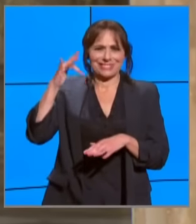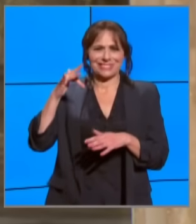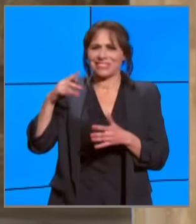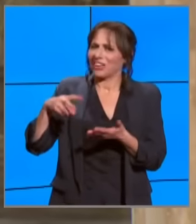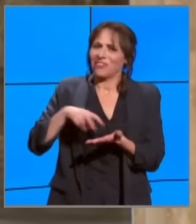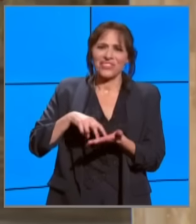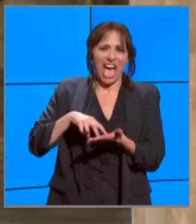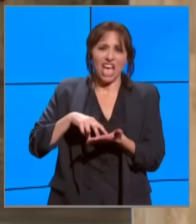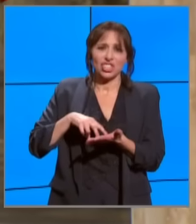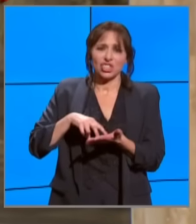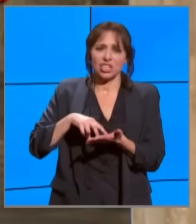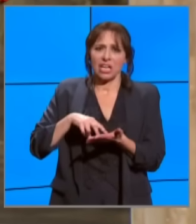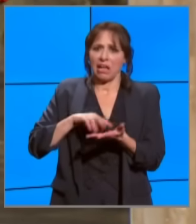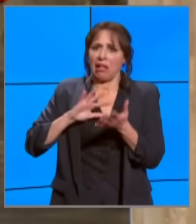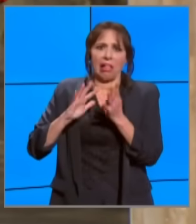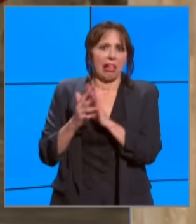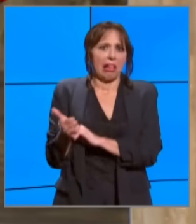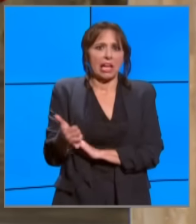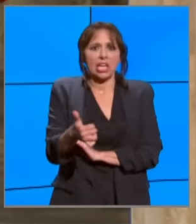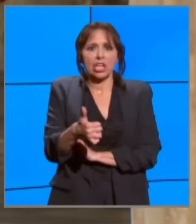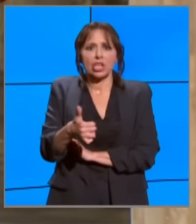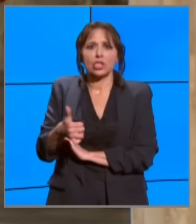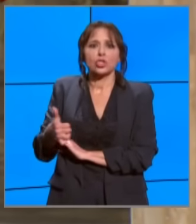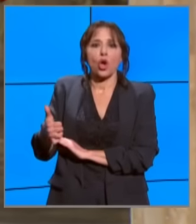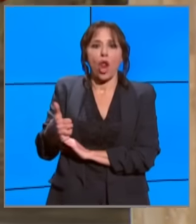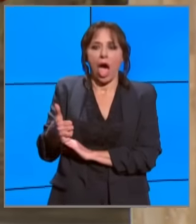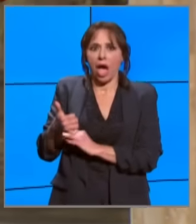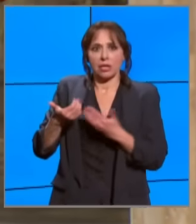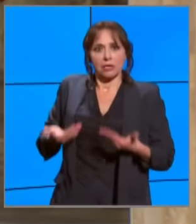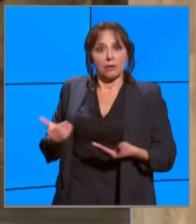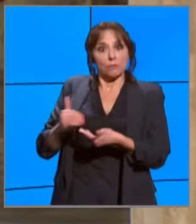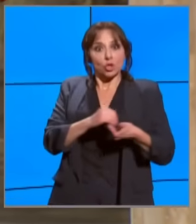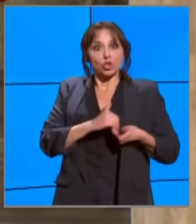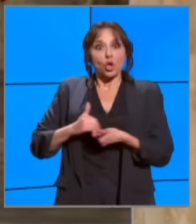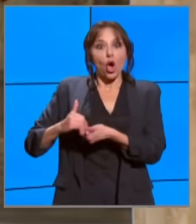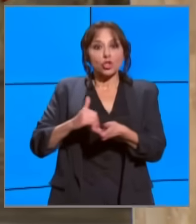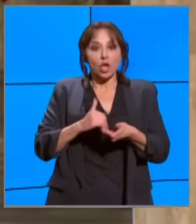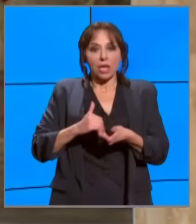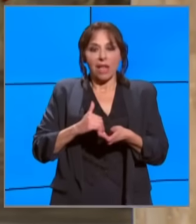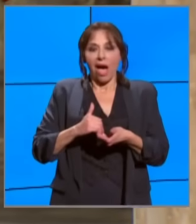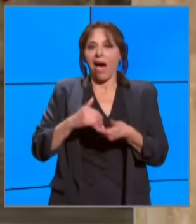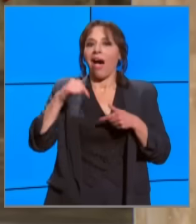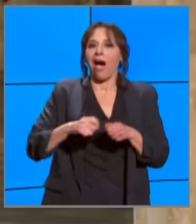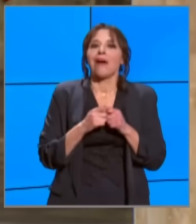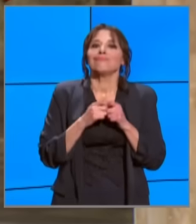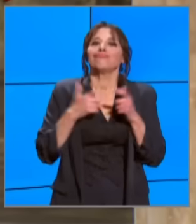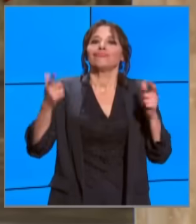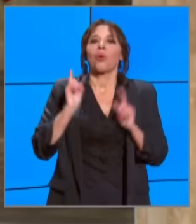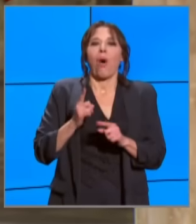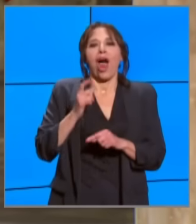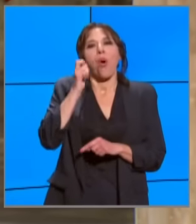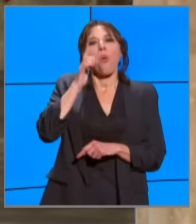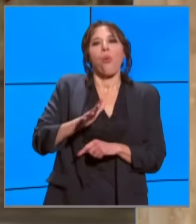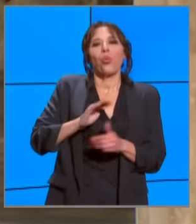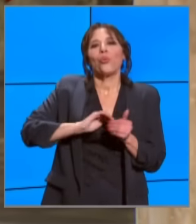fragilità rimasti isolati in una società per vasta da quella cultura dello scarto così